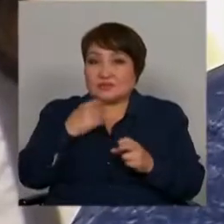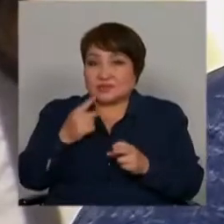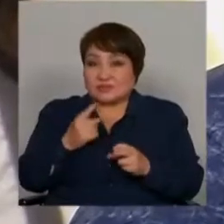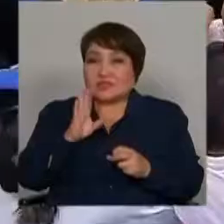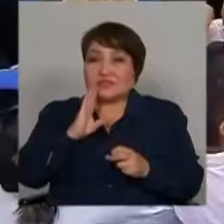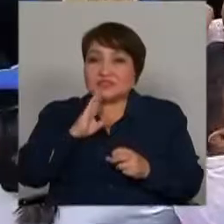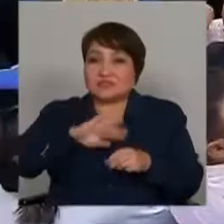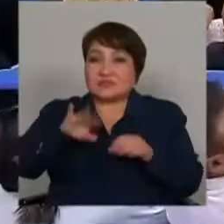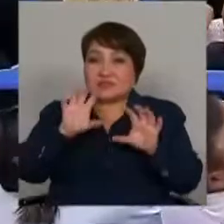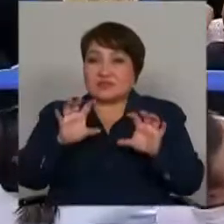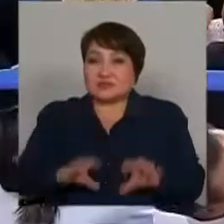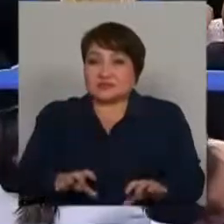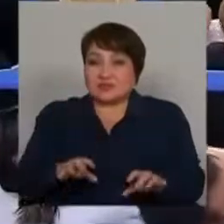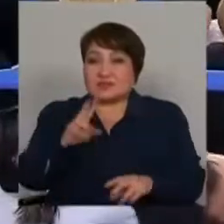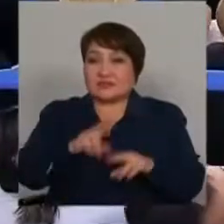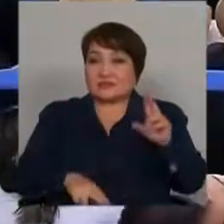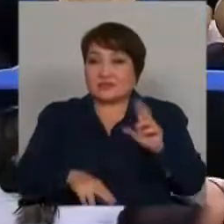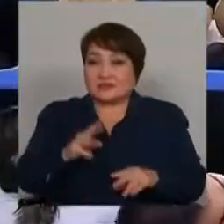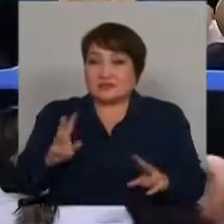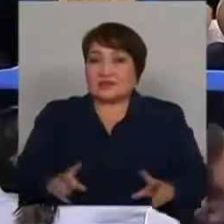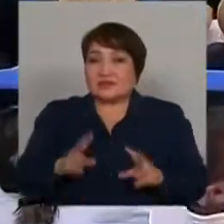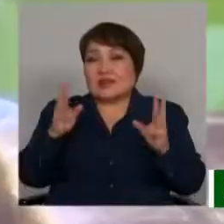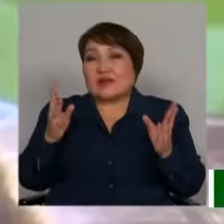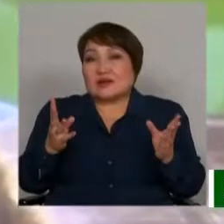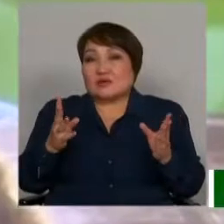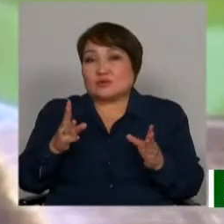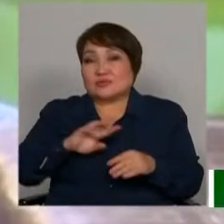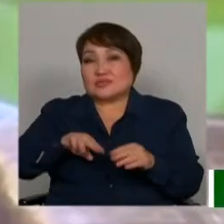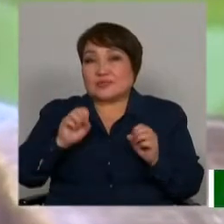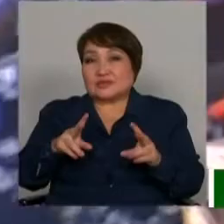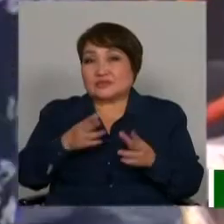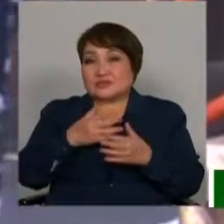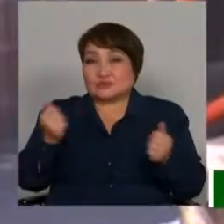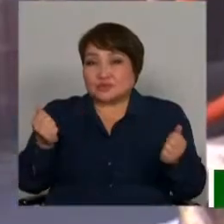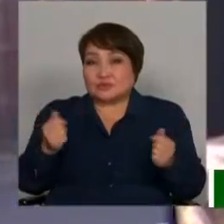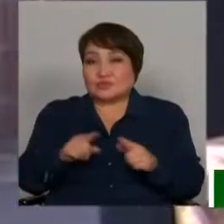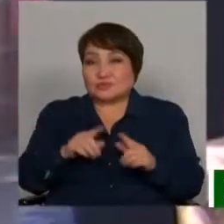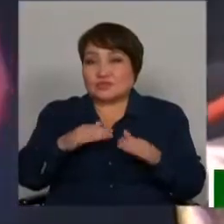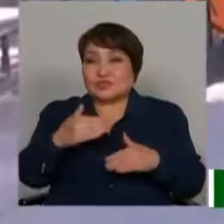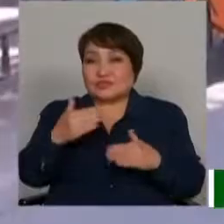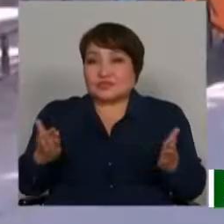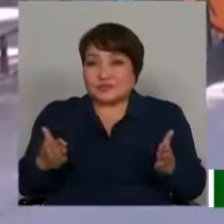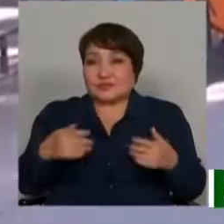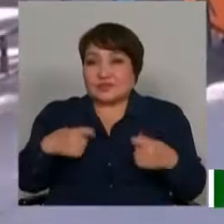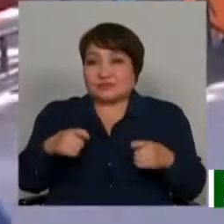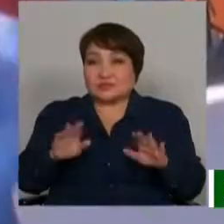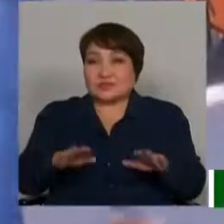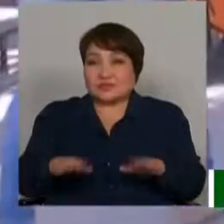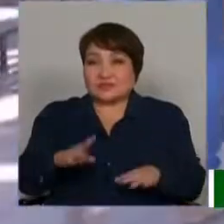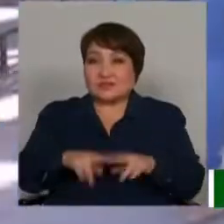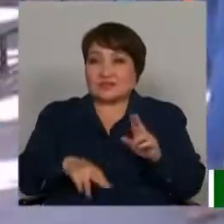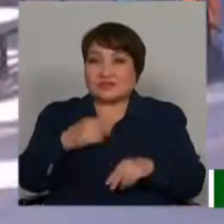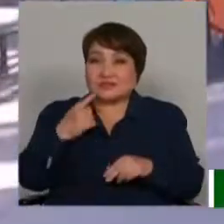салынған өрт қауіпсіздігі сақталмайтын дүңгіршектердің жайын көтерді. Сөзінше 4 жылдан бері соттың шығарған шешімі орындалмай келеді. Өйткені